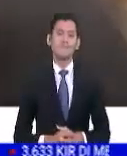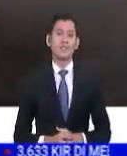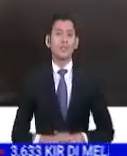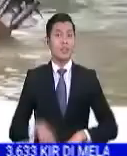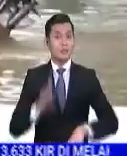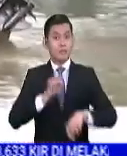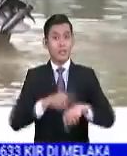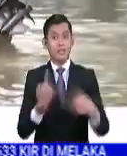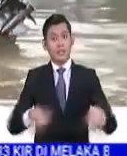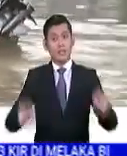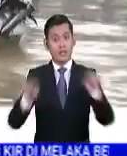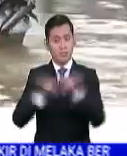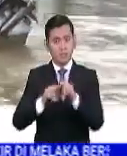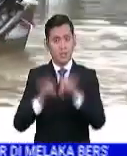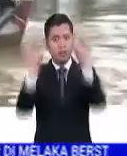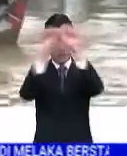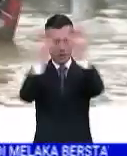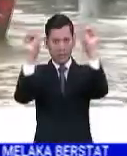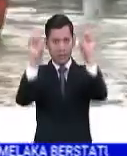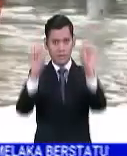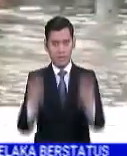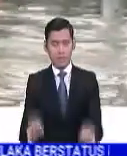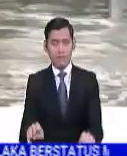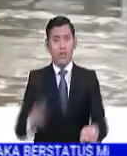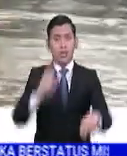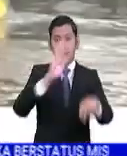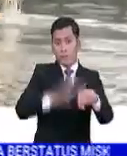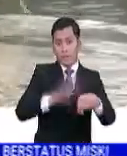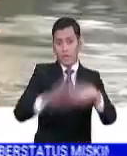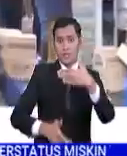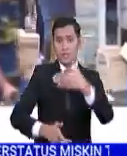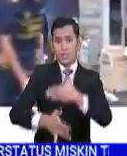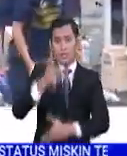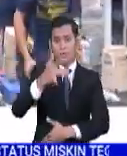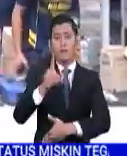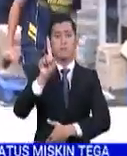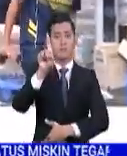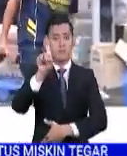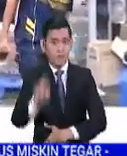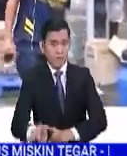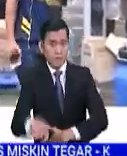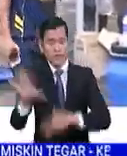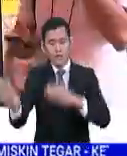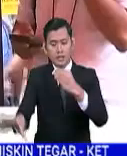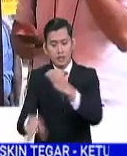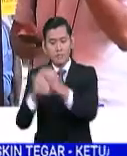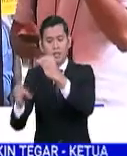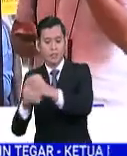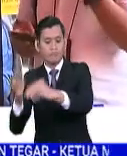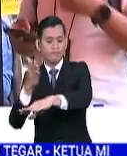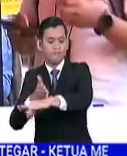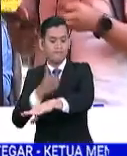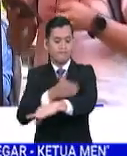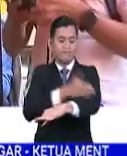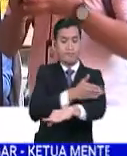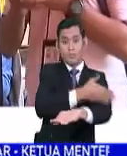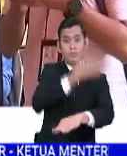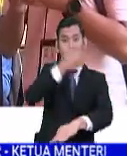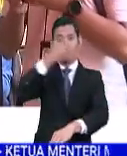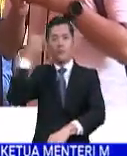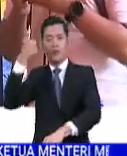Pada masa yang sama, sistem dan mekanisme amaran awal bencana perlu dipertingkat dari semasa ke semasa